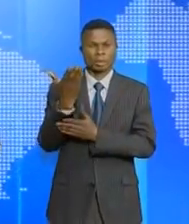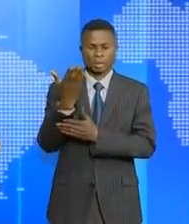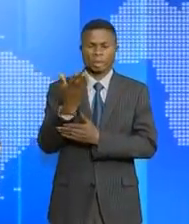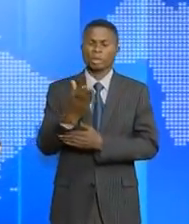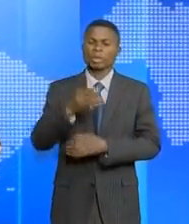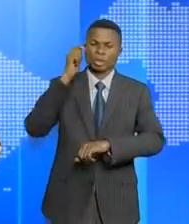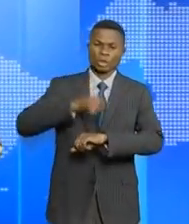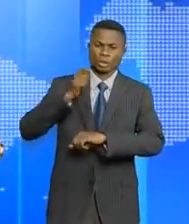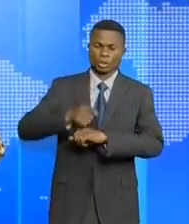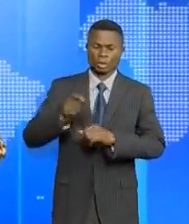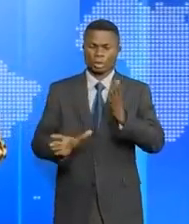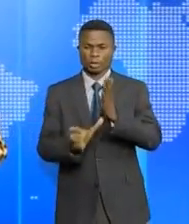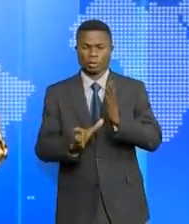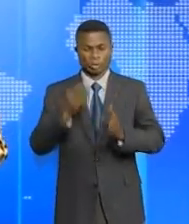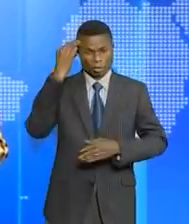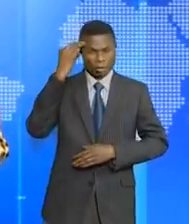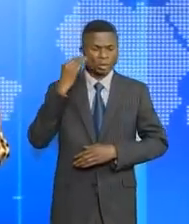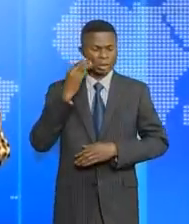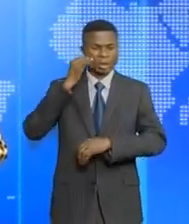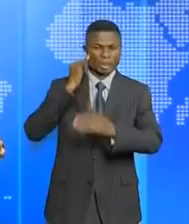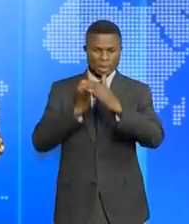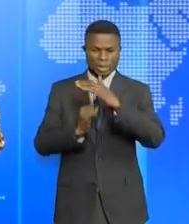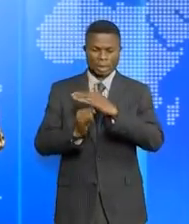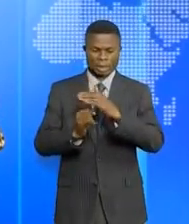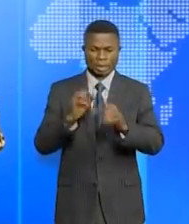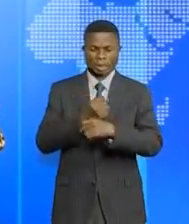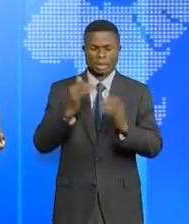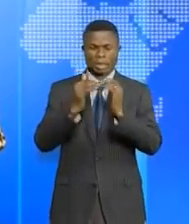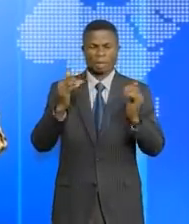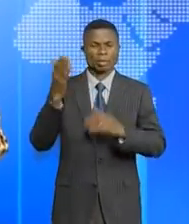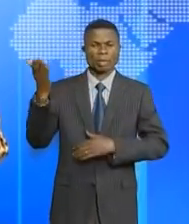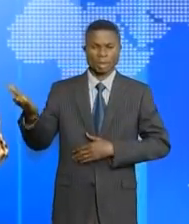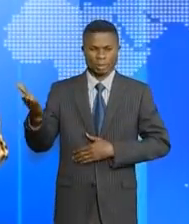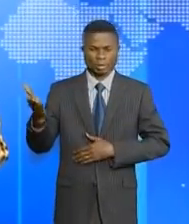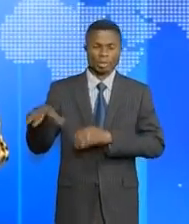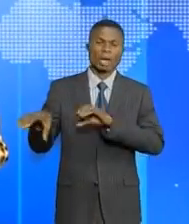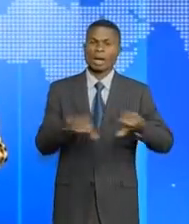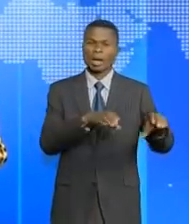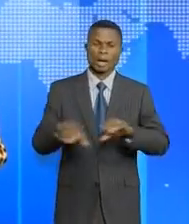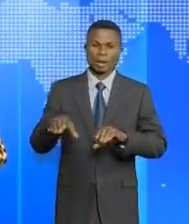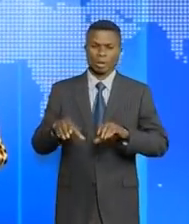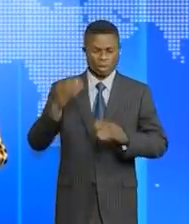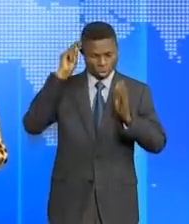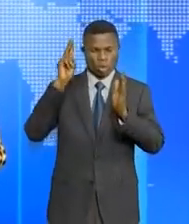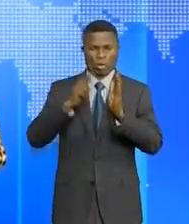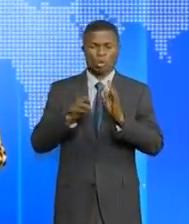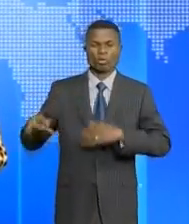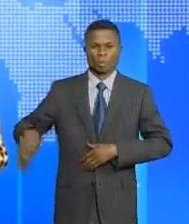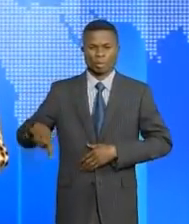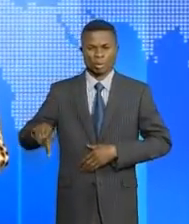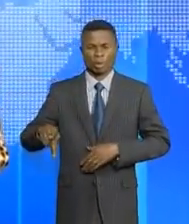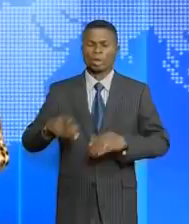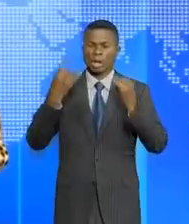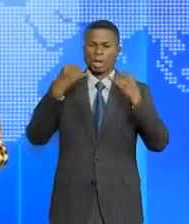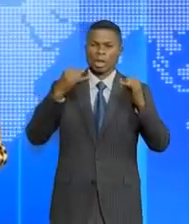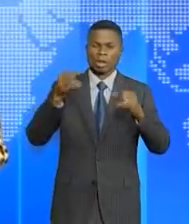du vice-premier ministre, ministre de l'Intérieur, pour restaurer la paix. Puis les activités de gouverneur de province et l'actualité dans